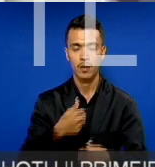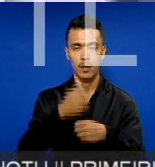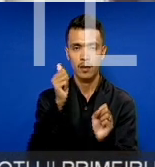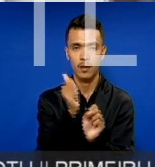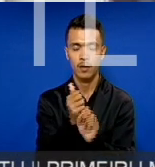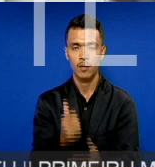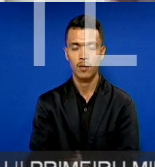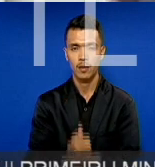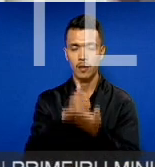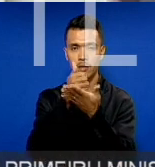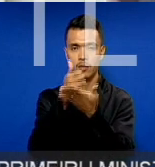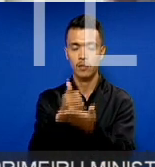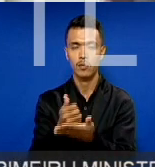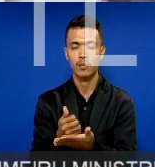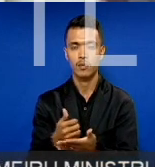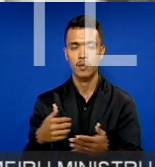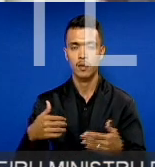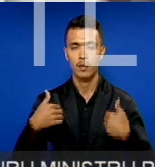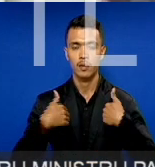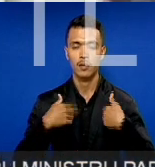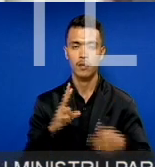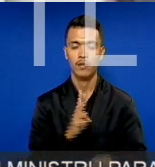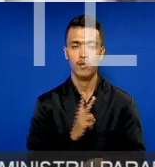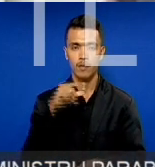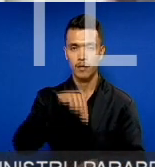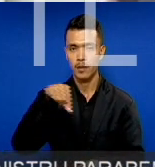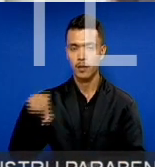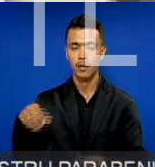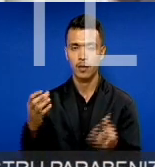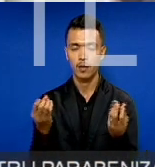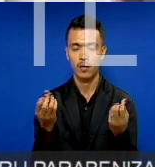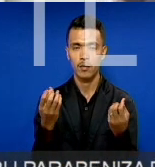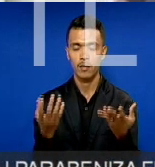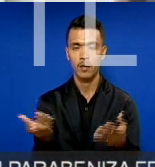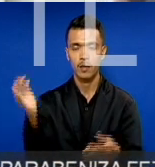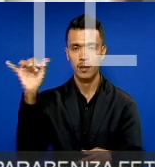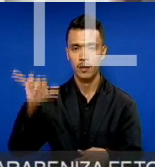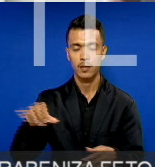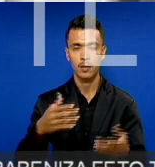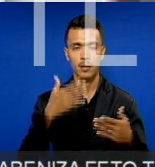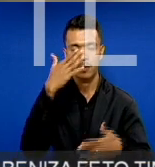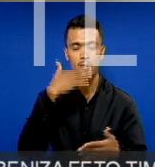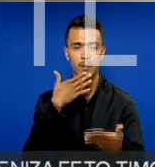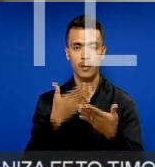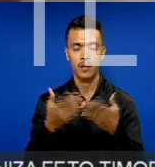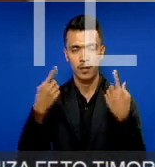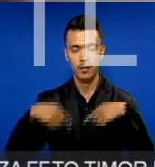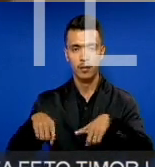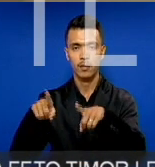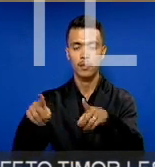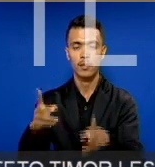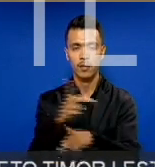tratamentu baixa iha internamento di keke, no maioria sira dia profila faletiana. Atu